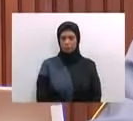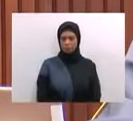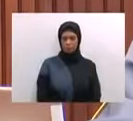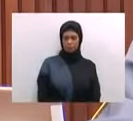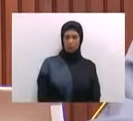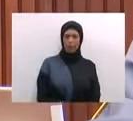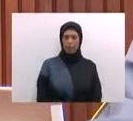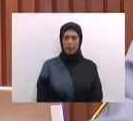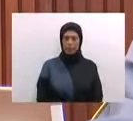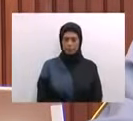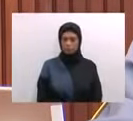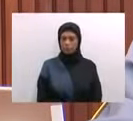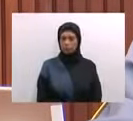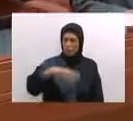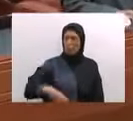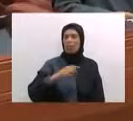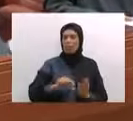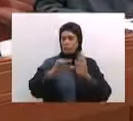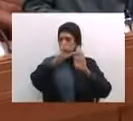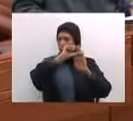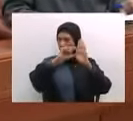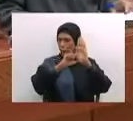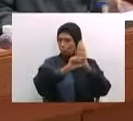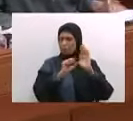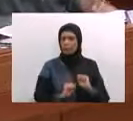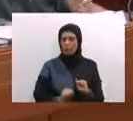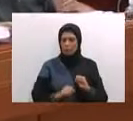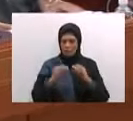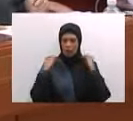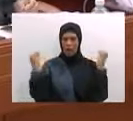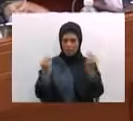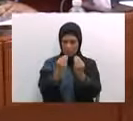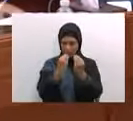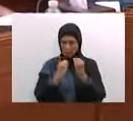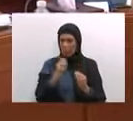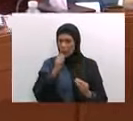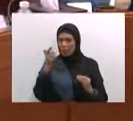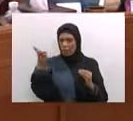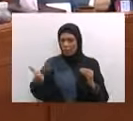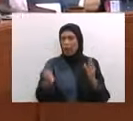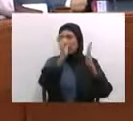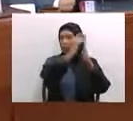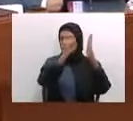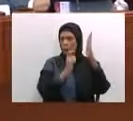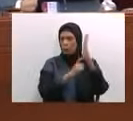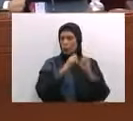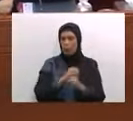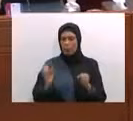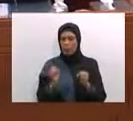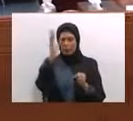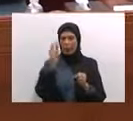التنفيذيه وانما ايضا السلطه التشريعيه. فراح يكون هناك في وجود الفائده بالنسبه للسلطه